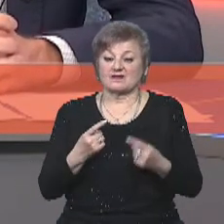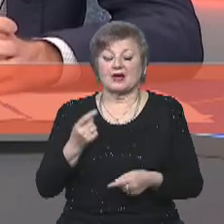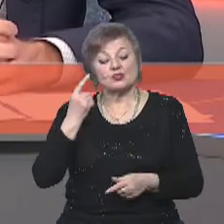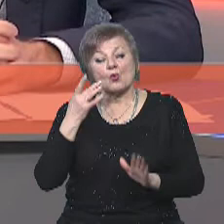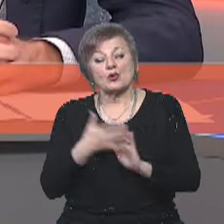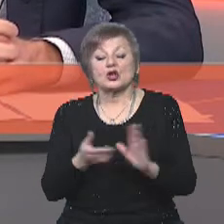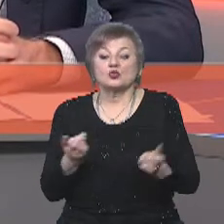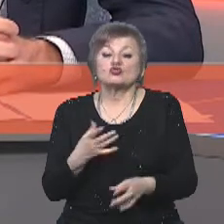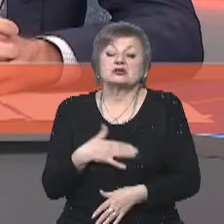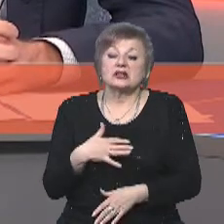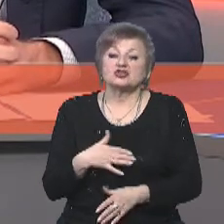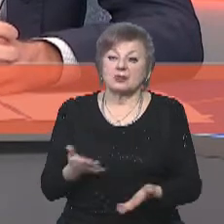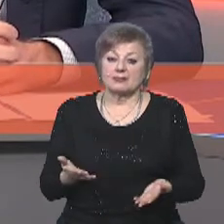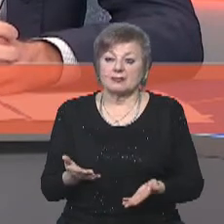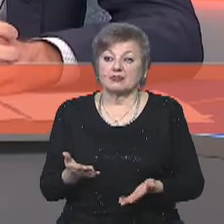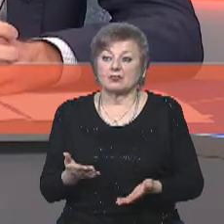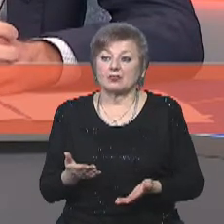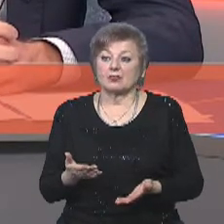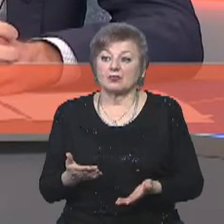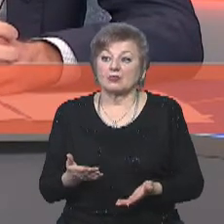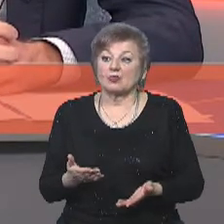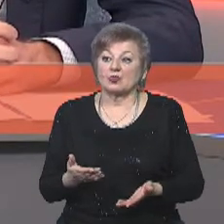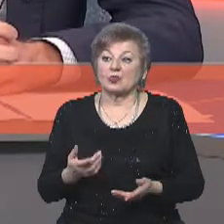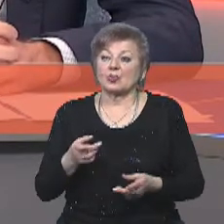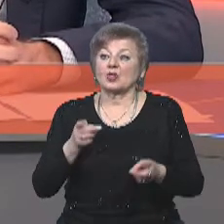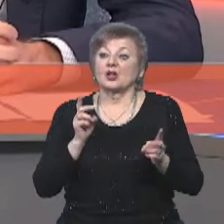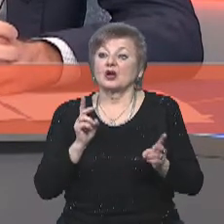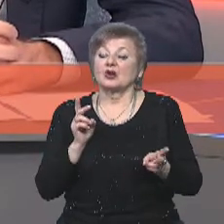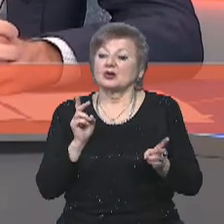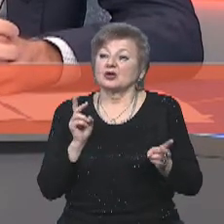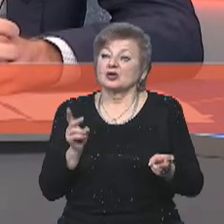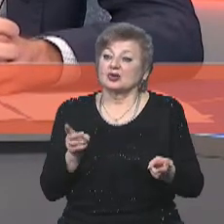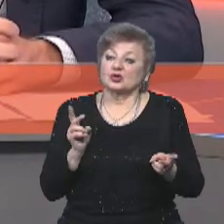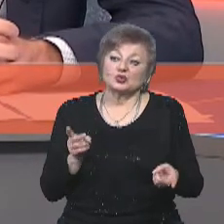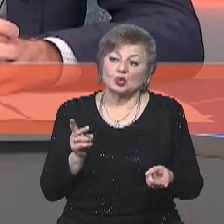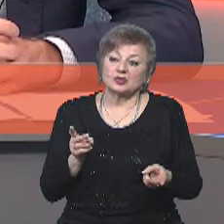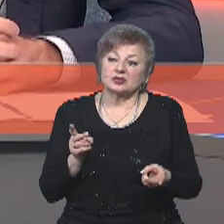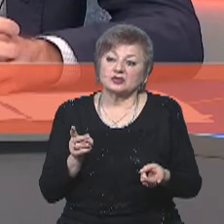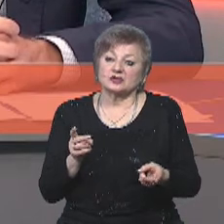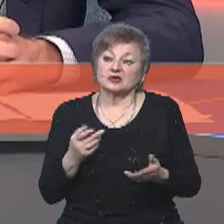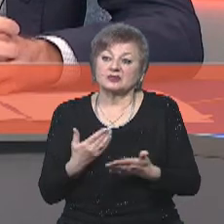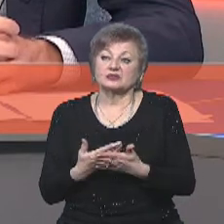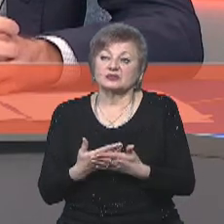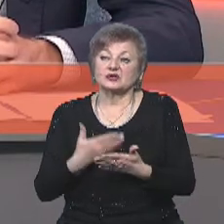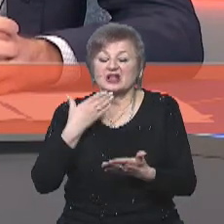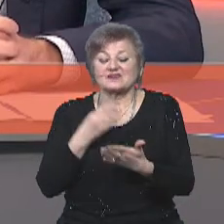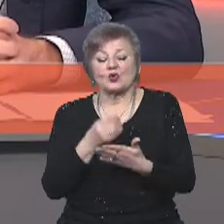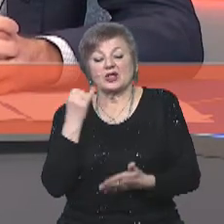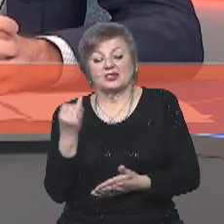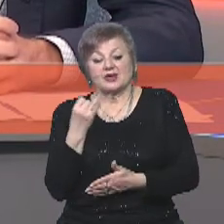чего? Для того, чтобы, я извиняюсь, что скажу, кто-то сел на схемы, либо лоббировал свои